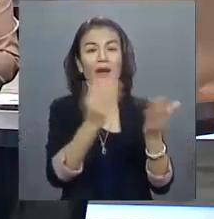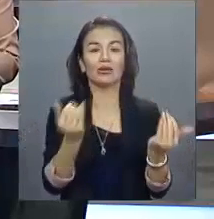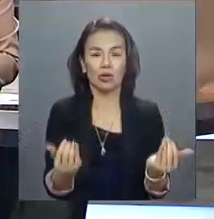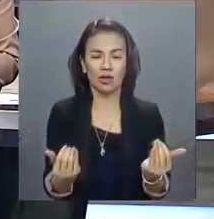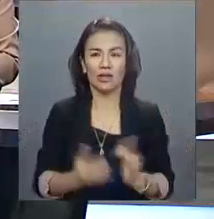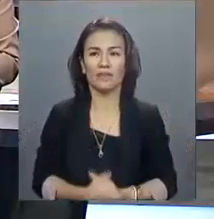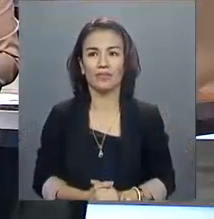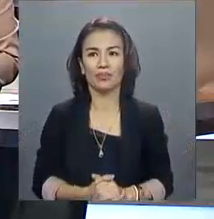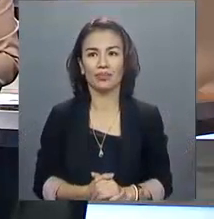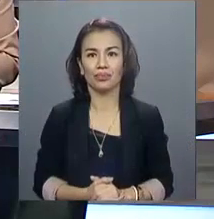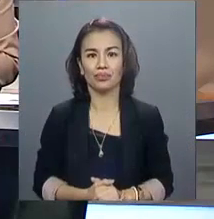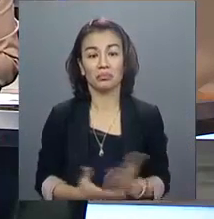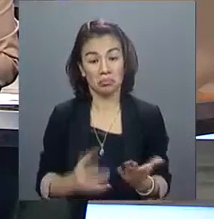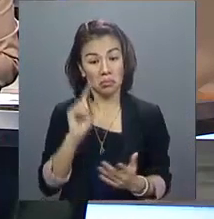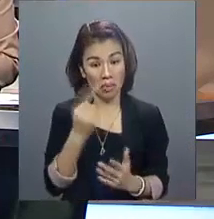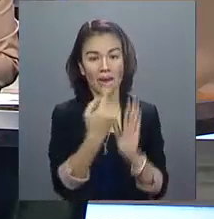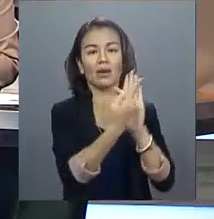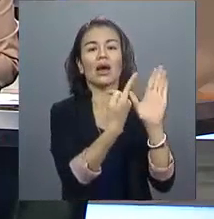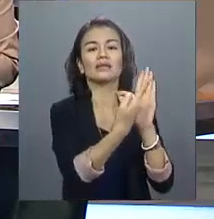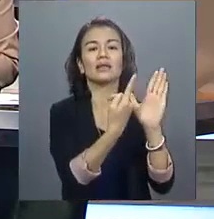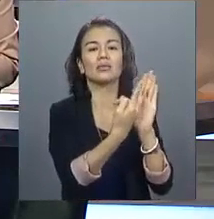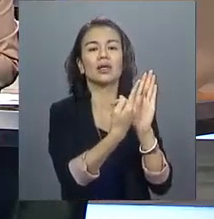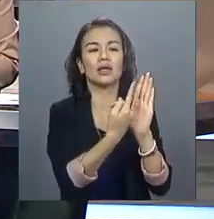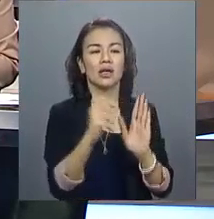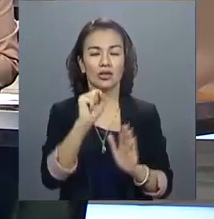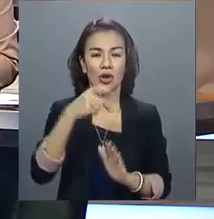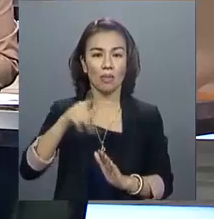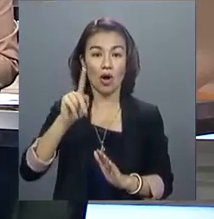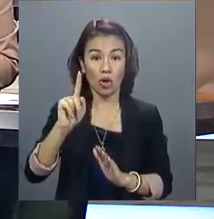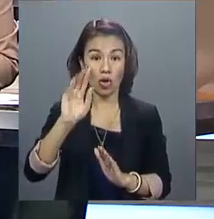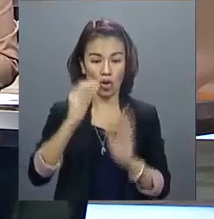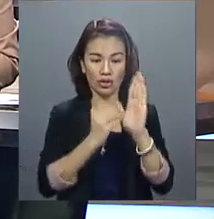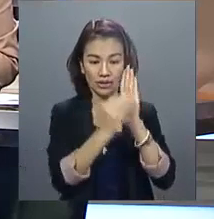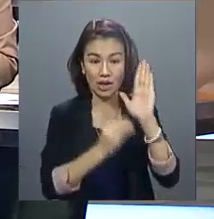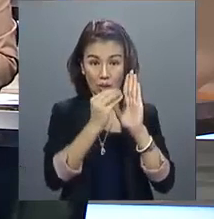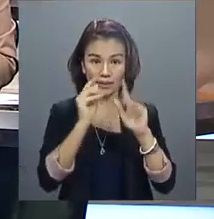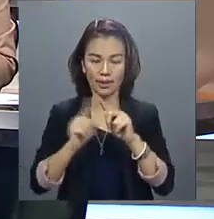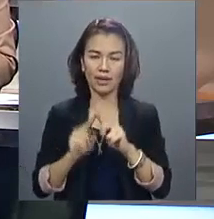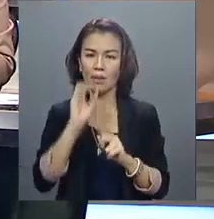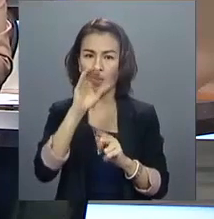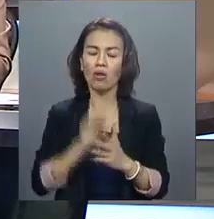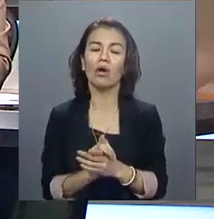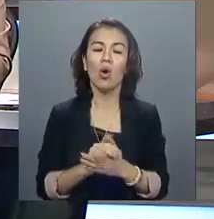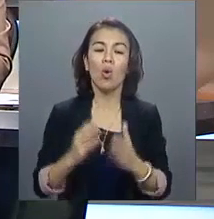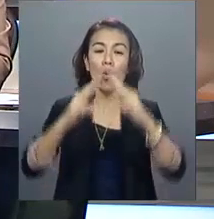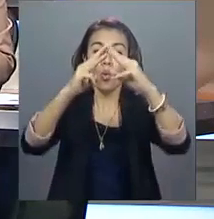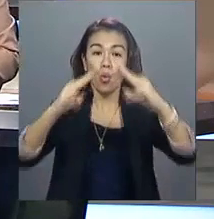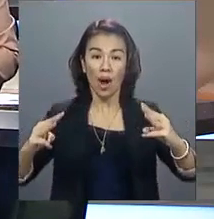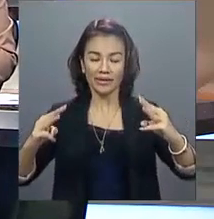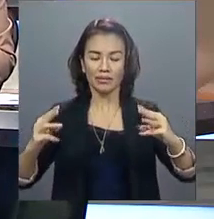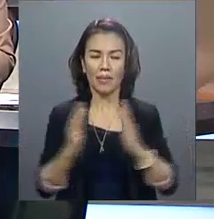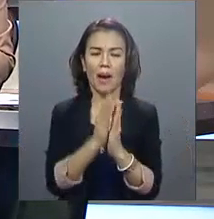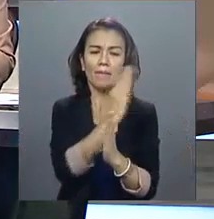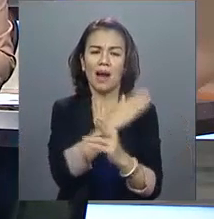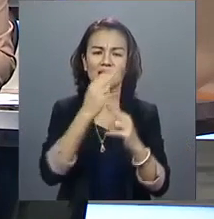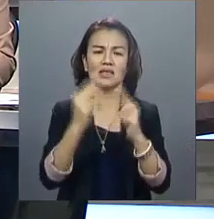ส่วนอีกที่หนึ่งนะคะอยู่ที่จังหวัดกาญจนบุรีค่ะโดยทางส.ป.ก.จังหวัดนั้นเตรียมจัดสรรที่ดินวัดป่าหลวงตาบัวในอำเภอไซโยกให้เกษตรก